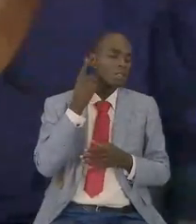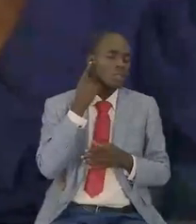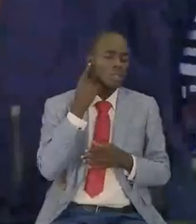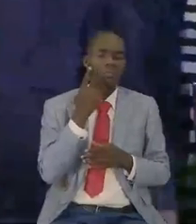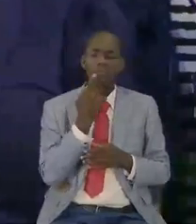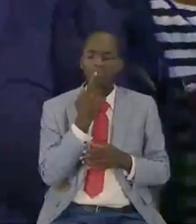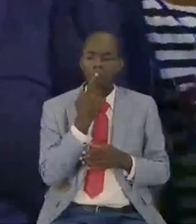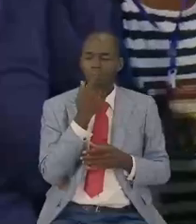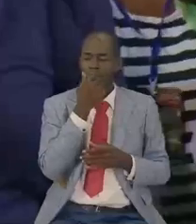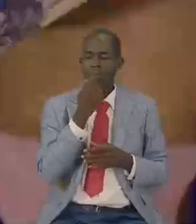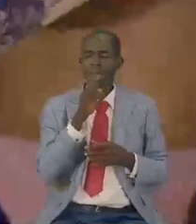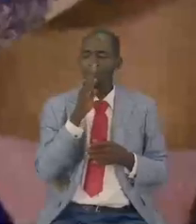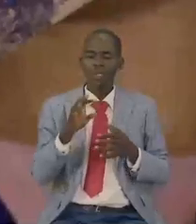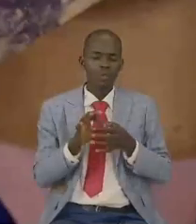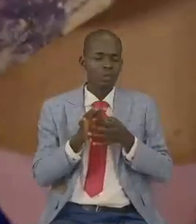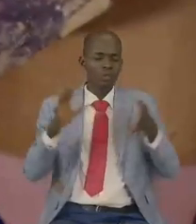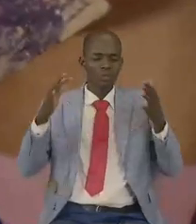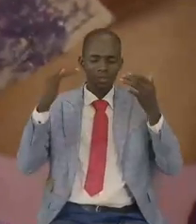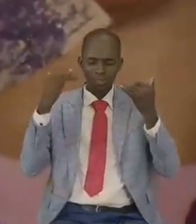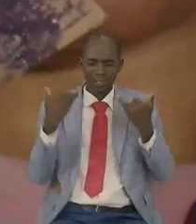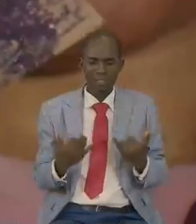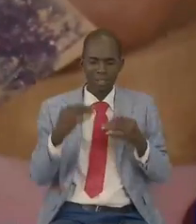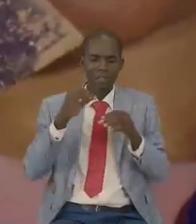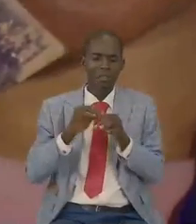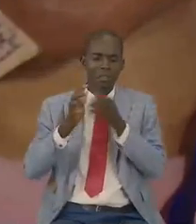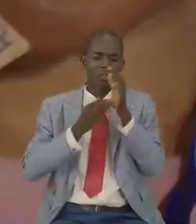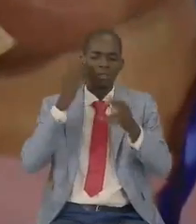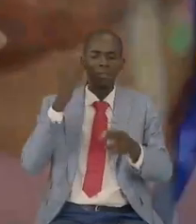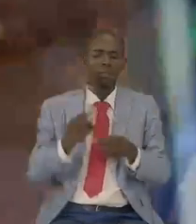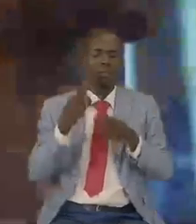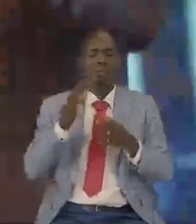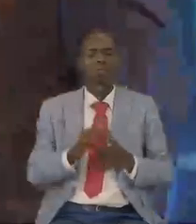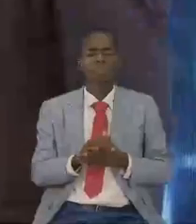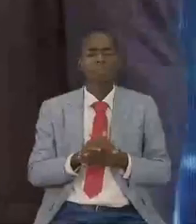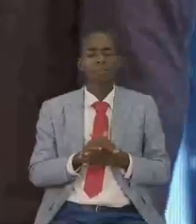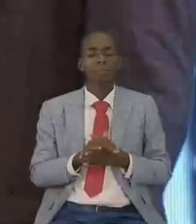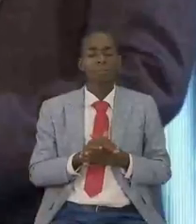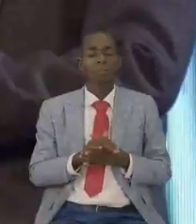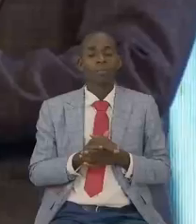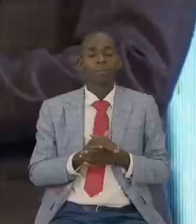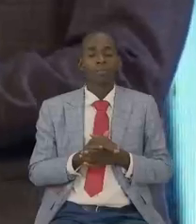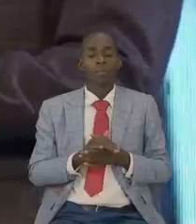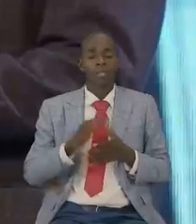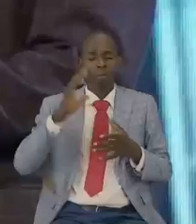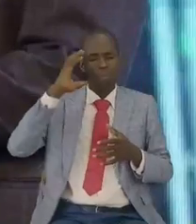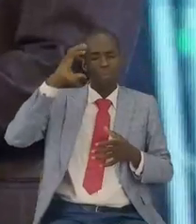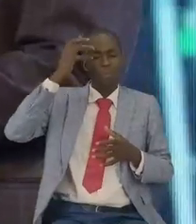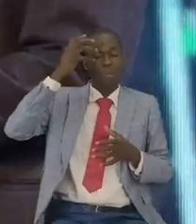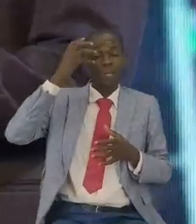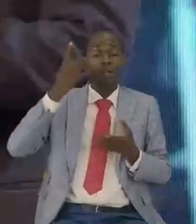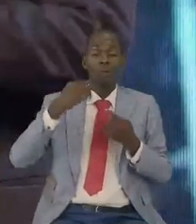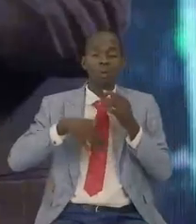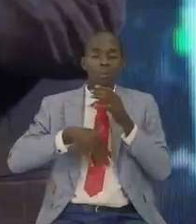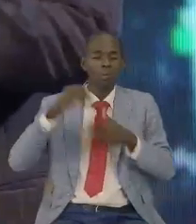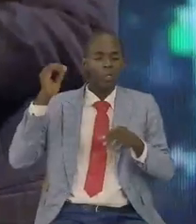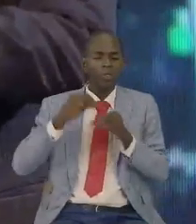oreille, langue muette, soyez déliés au nom de Jésus. Folie, insanité, sortez